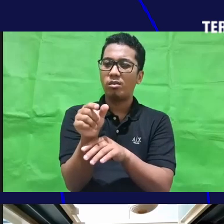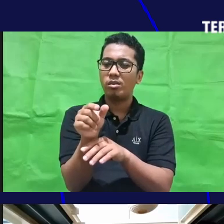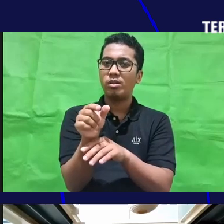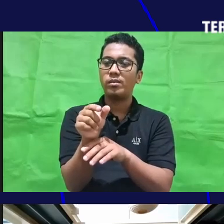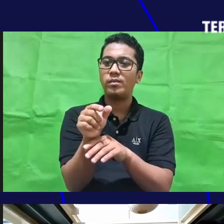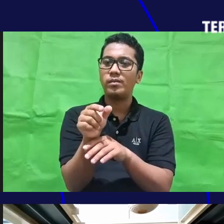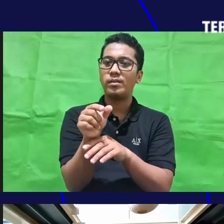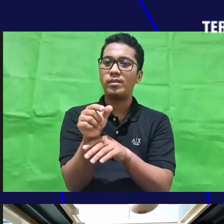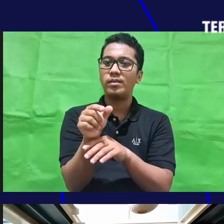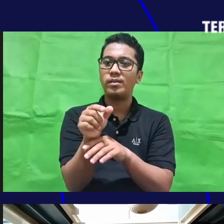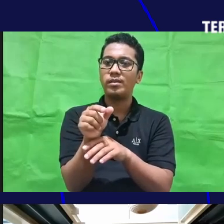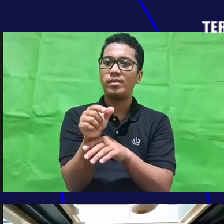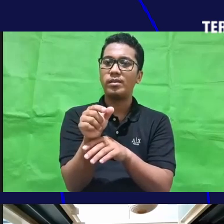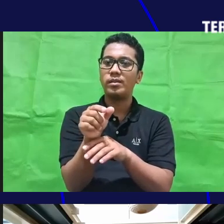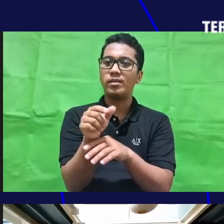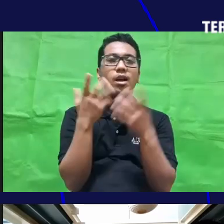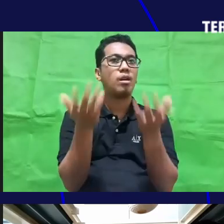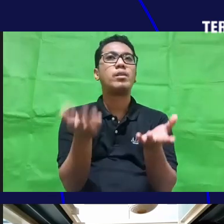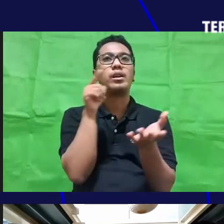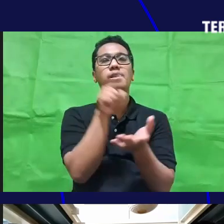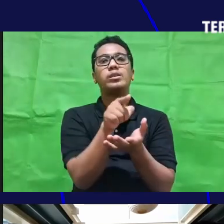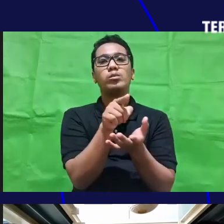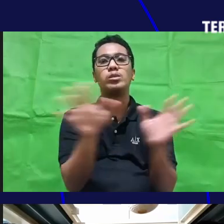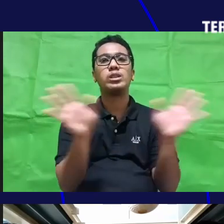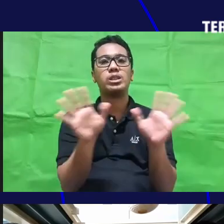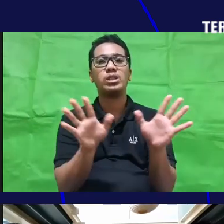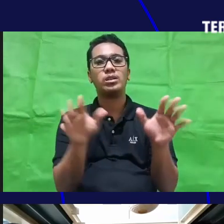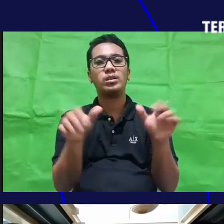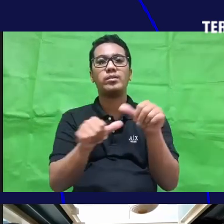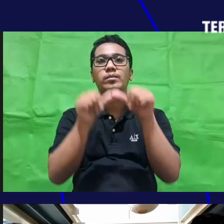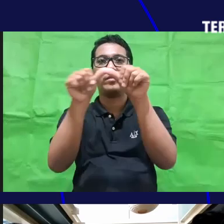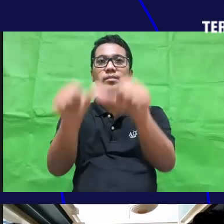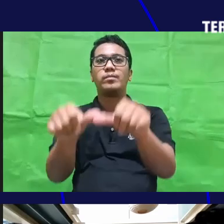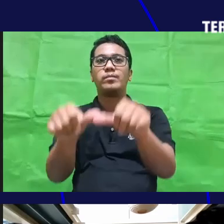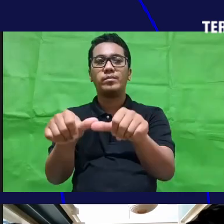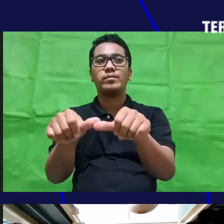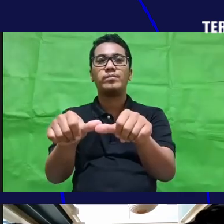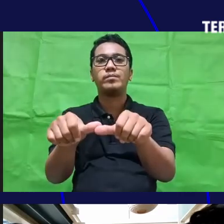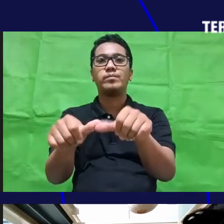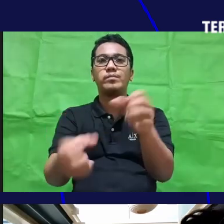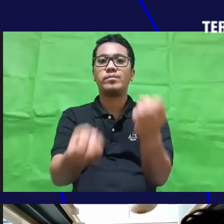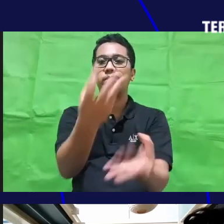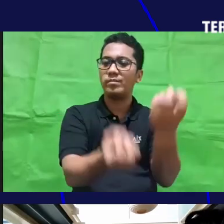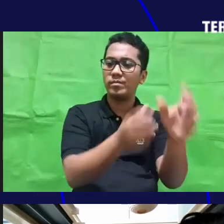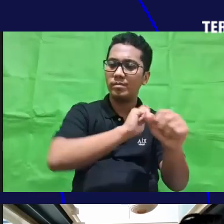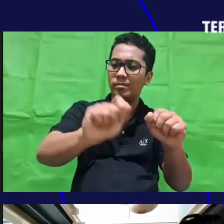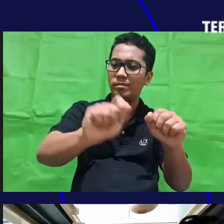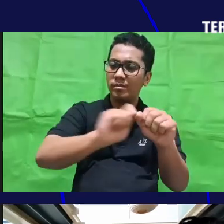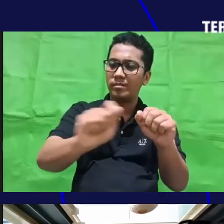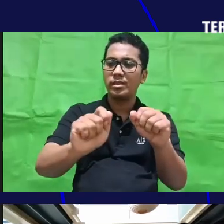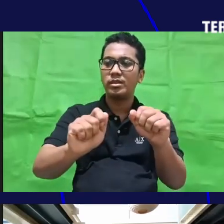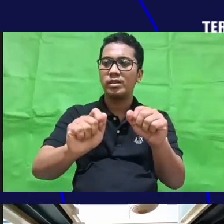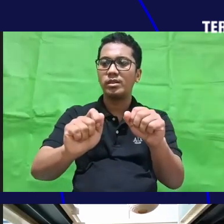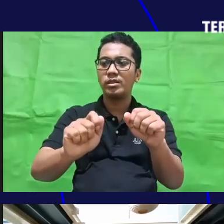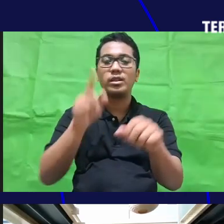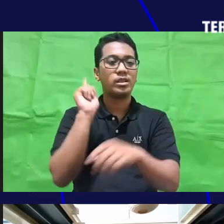itu, apakah itu tidak kemudian mereproduksi meritokrasi gitu. Jadi